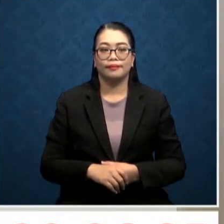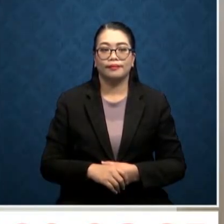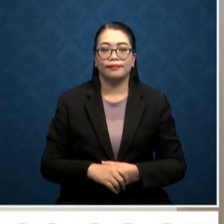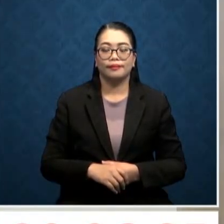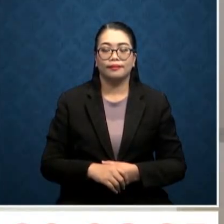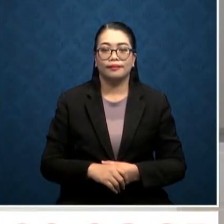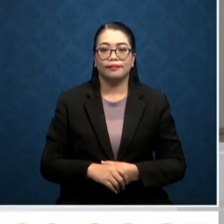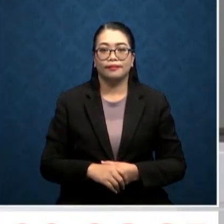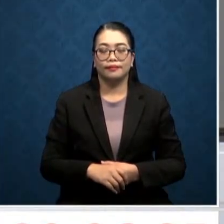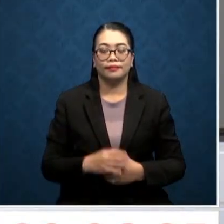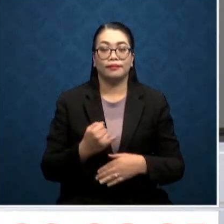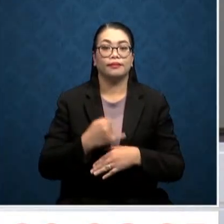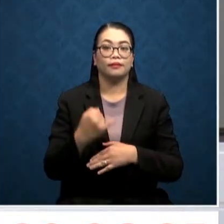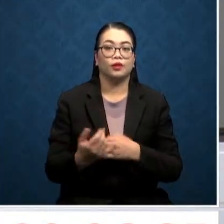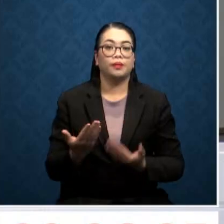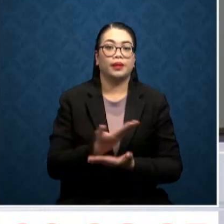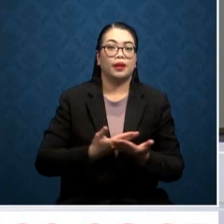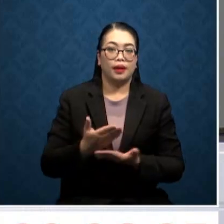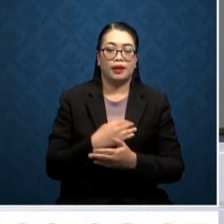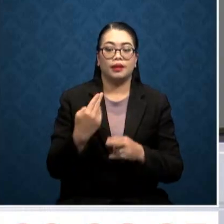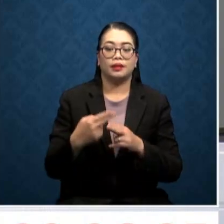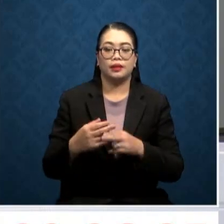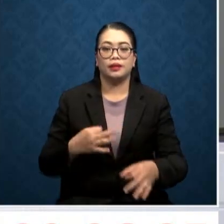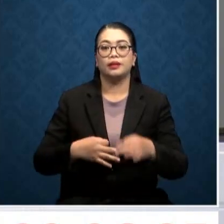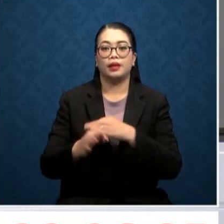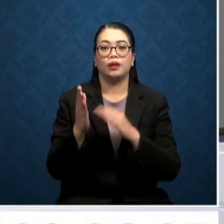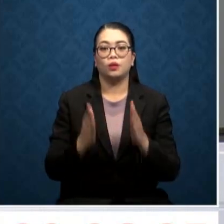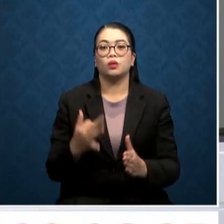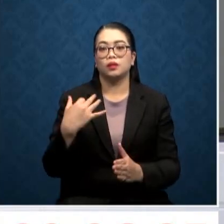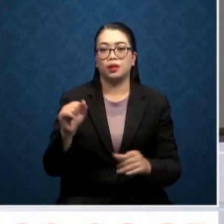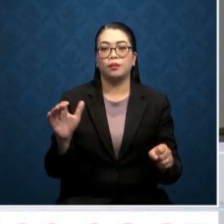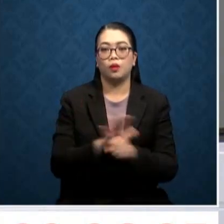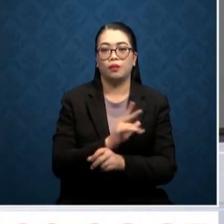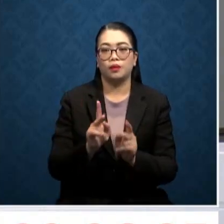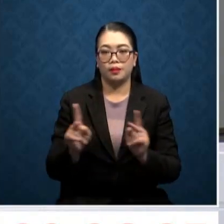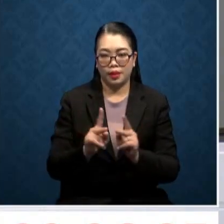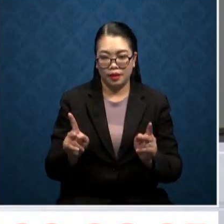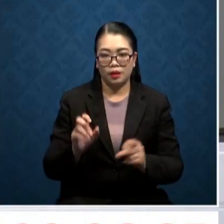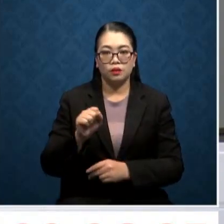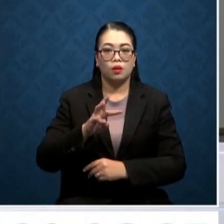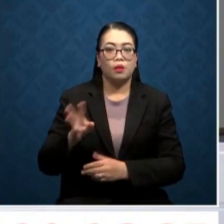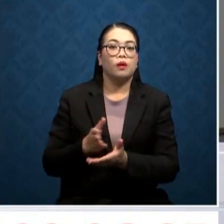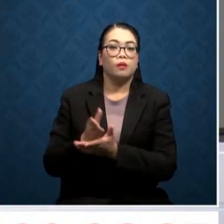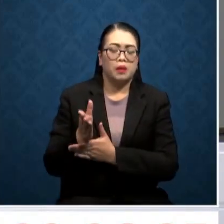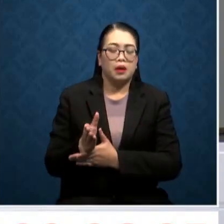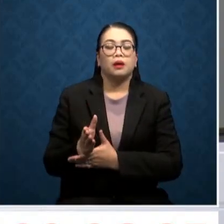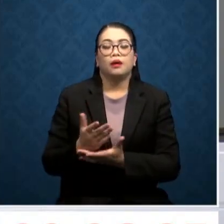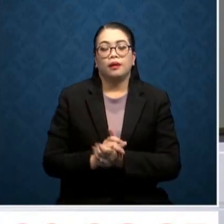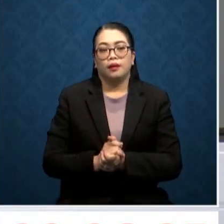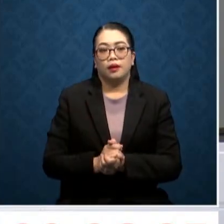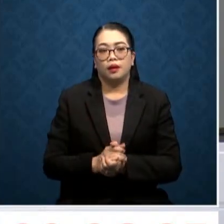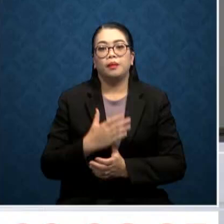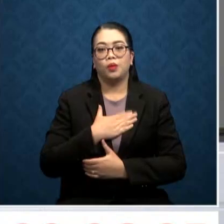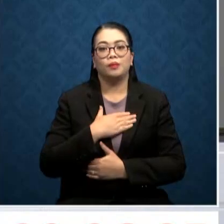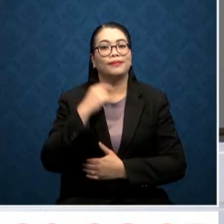ครับก็เป็นจบการพิจารณาระเบียบวาระที่7ครับกรรมการชุดนี้ก็ภาระค่อนข้างหนักเพราะว่าผ